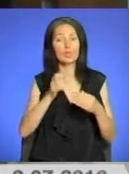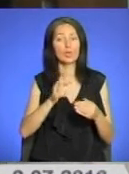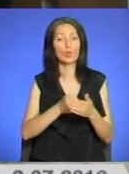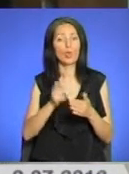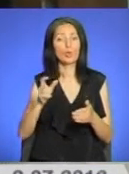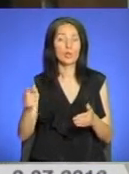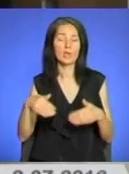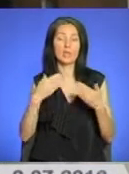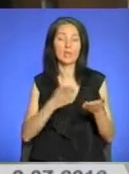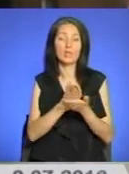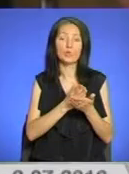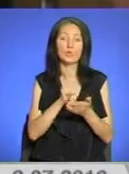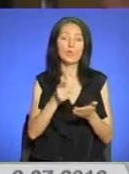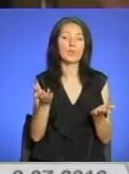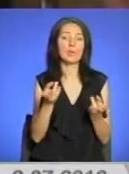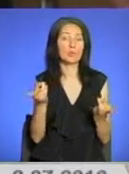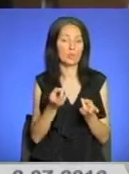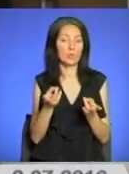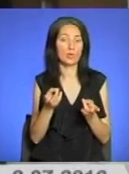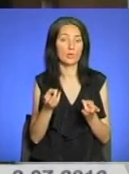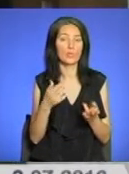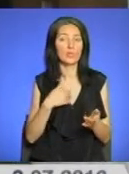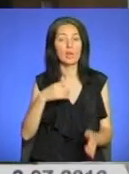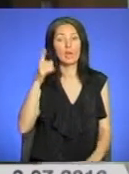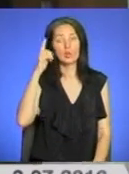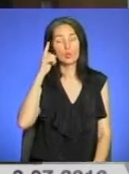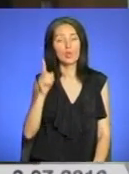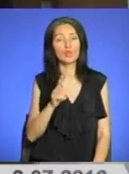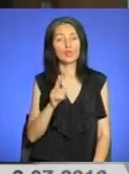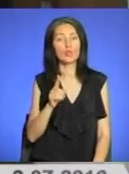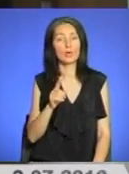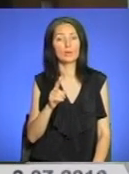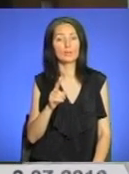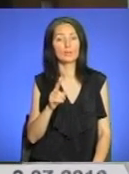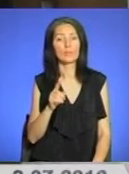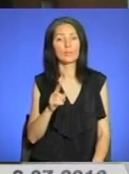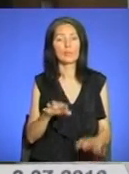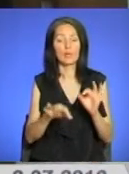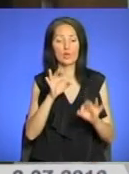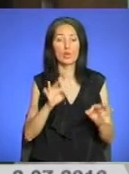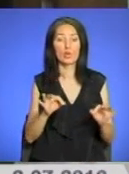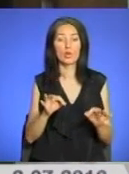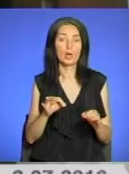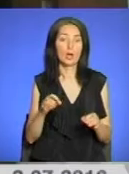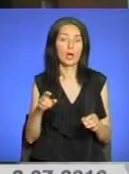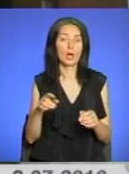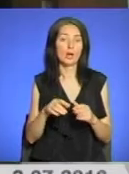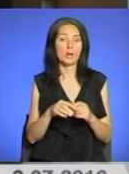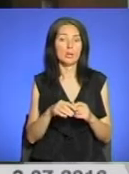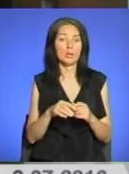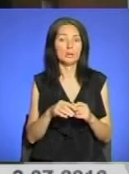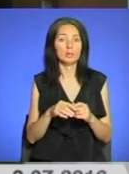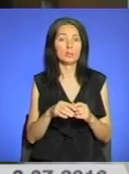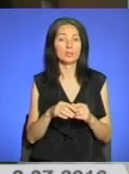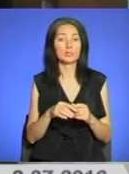послуги безпосередньо там, де вони потрібні. Я думаю, що від Божого благословення сьогодні до